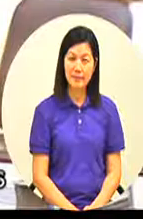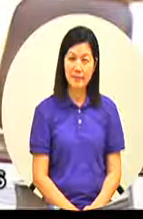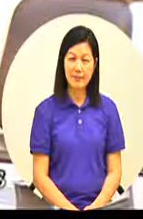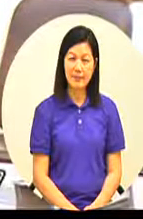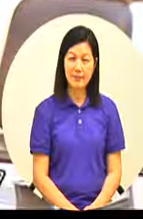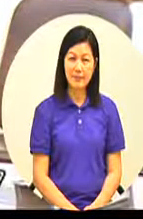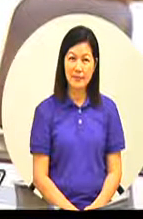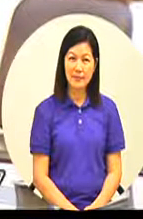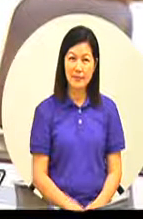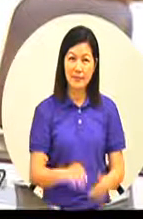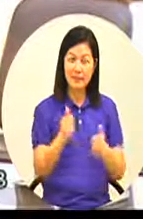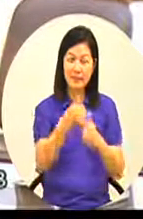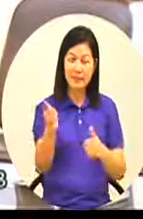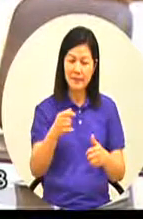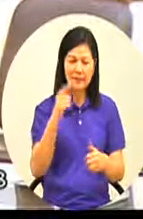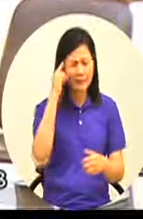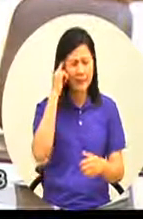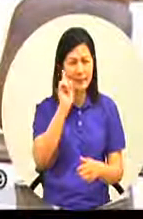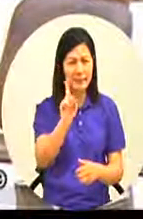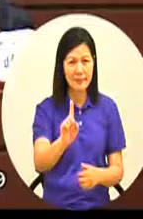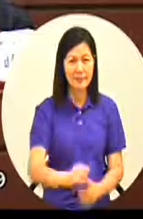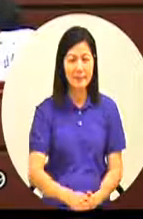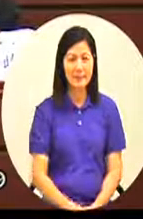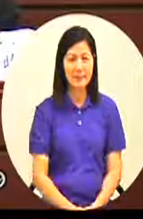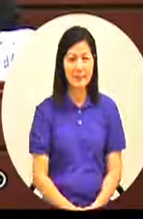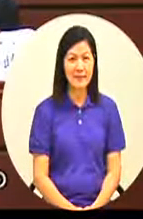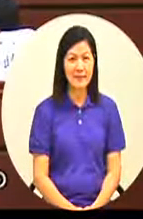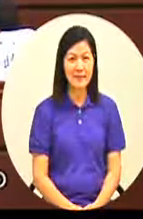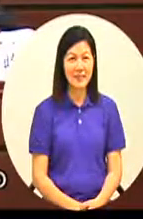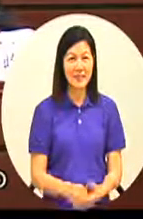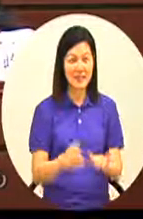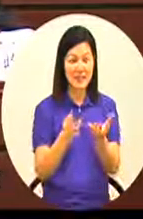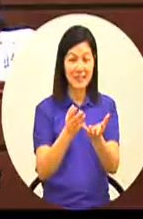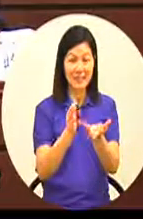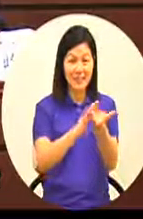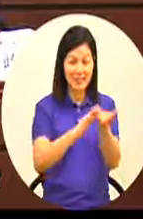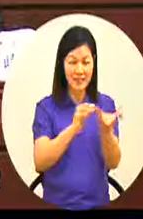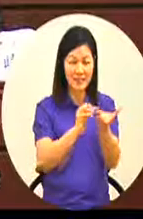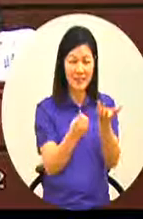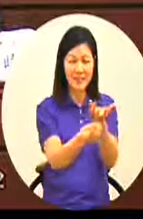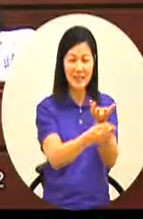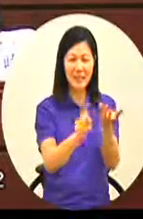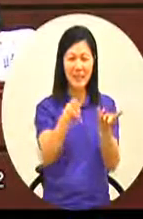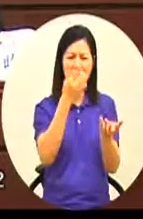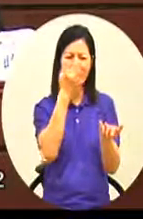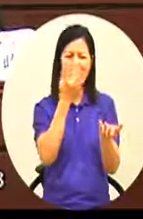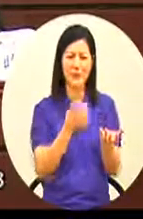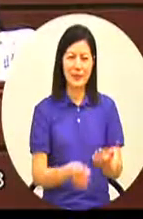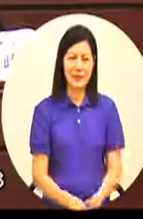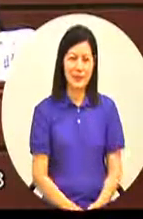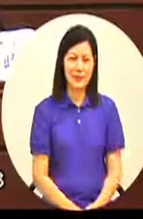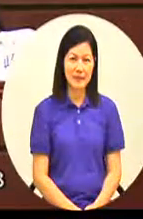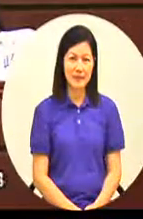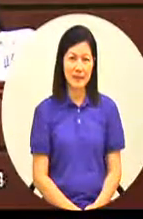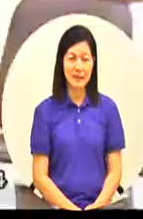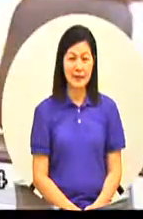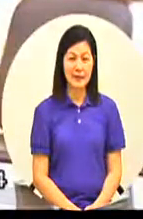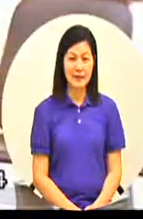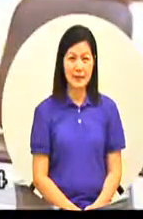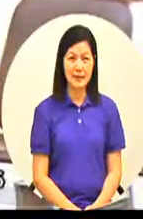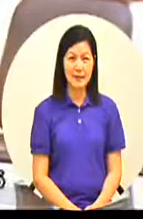以议员，你的意思是，这是阮较 这唔知嘛哈，你唔办嘛？那你请坐